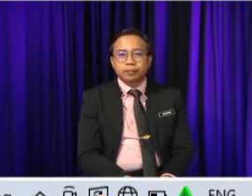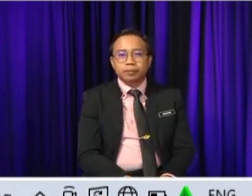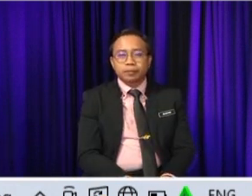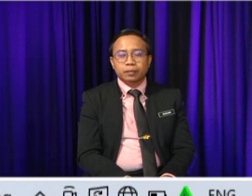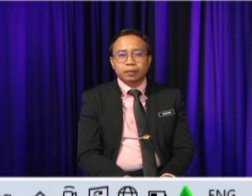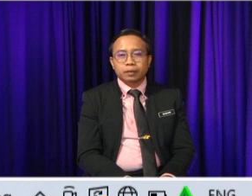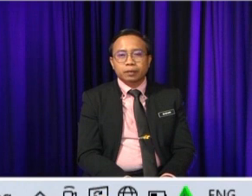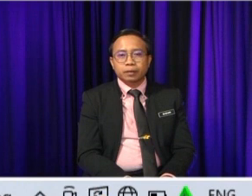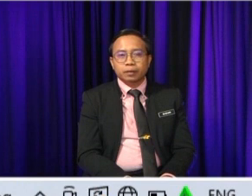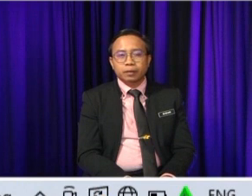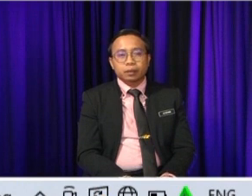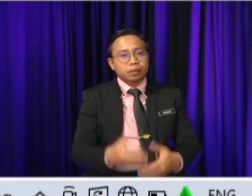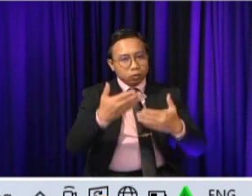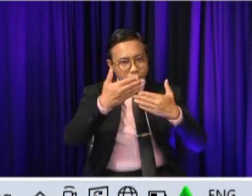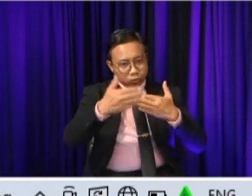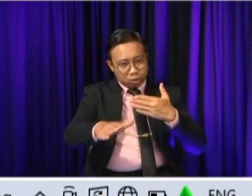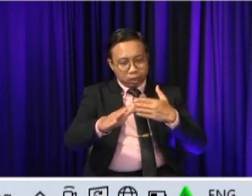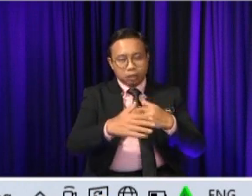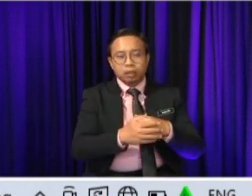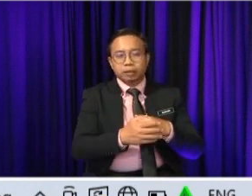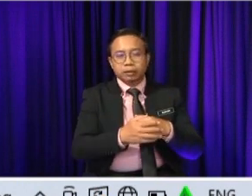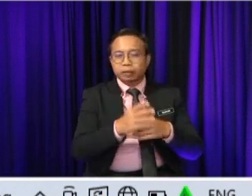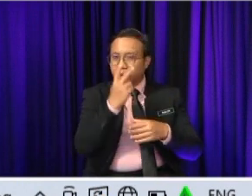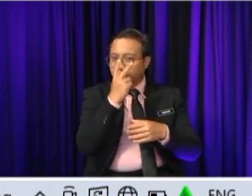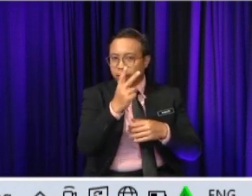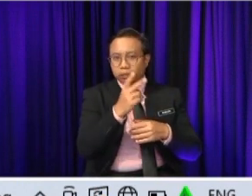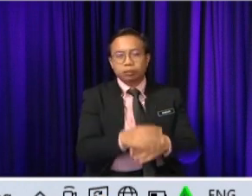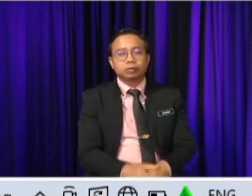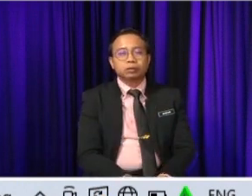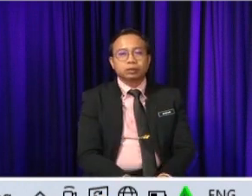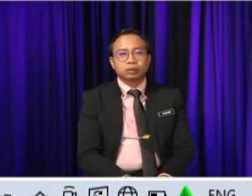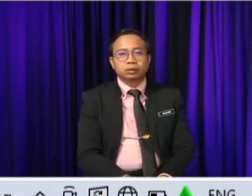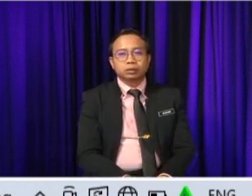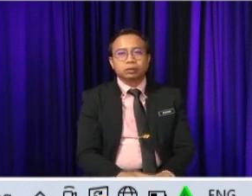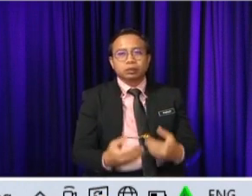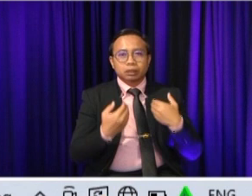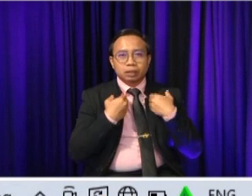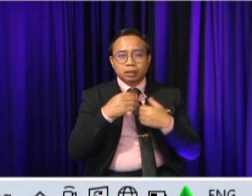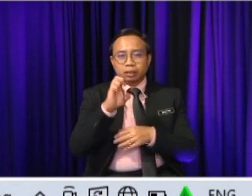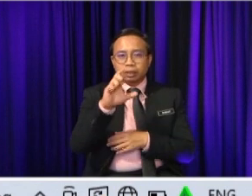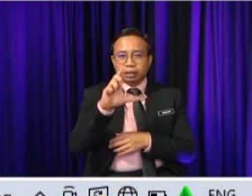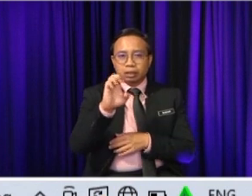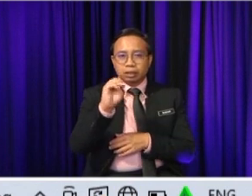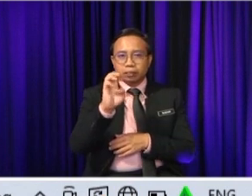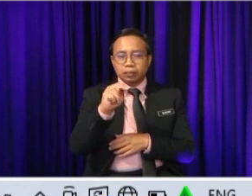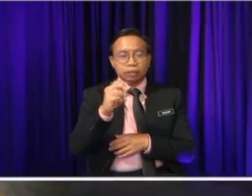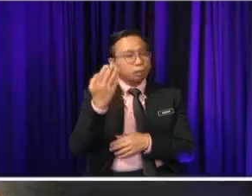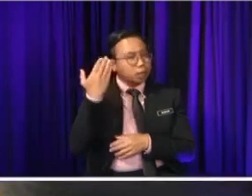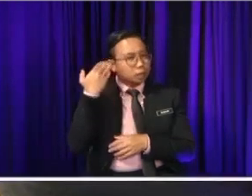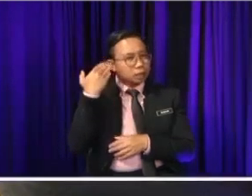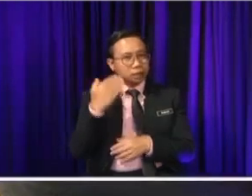Oke Selepas itu kalau kita tengok dia ada elemen di belakang betulkan